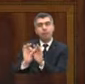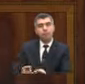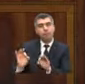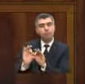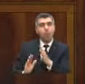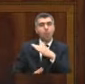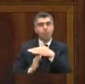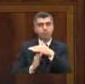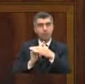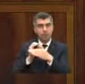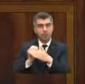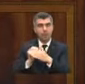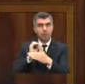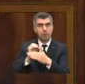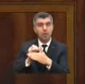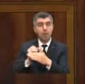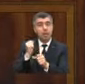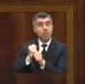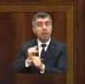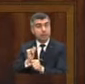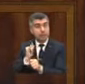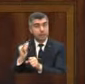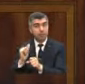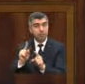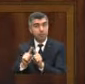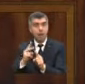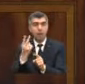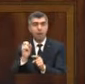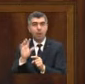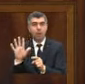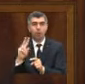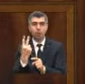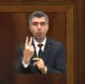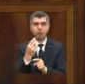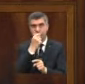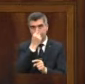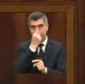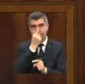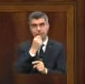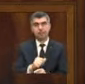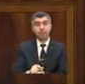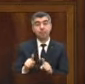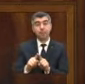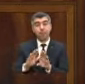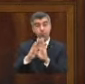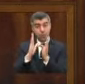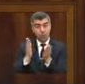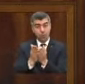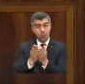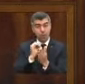بالنسبة للمغاربة الذين يتوفرون على عمل قار سنة 2025. وهذه هذا